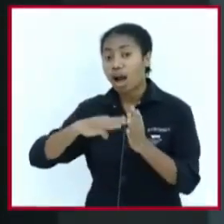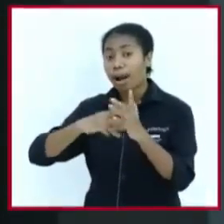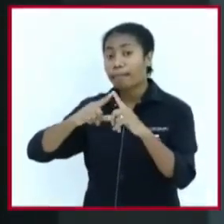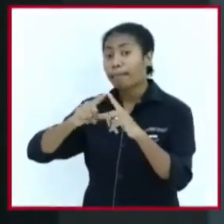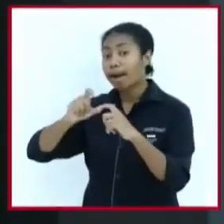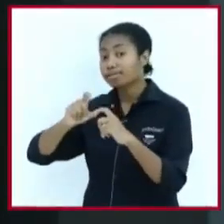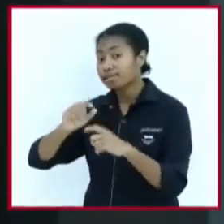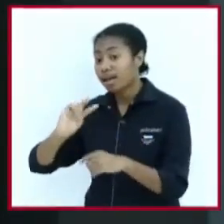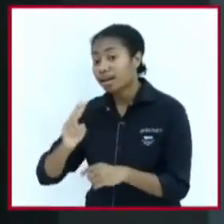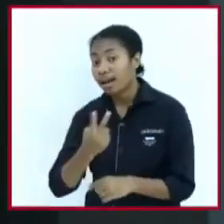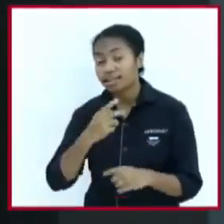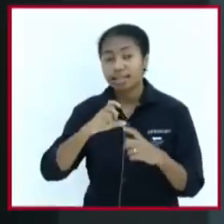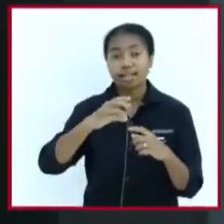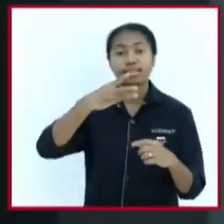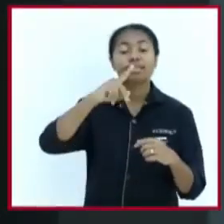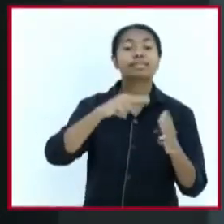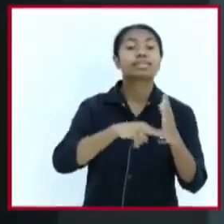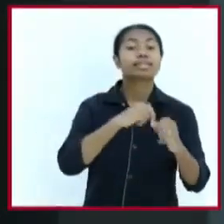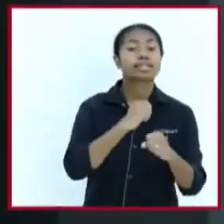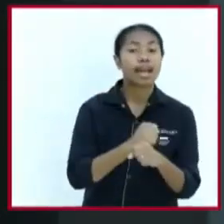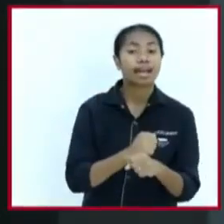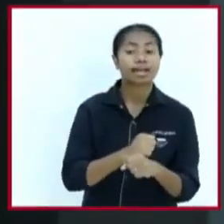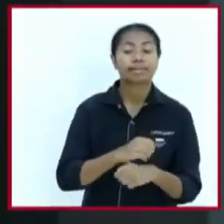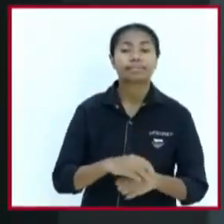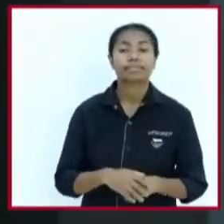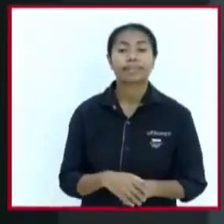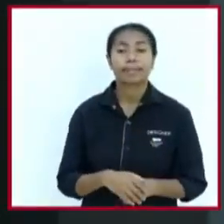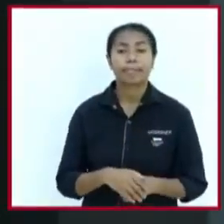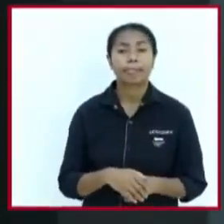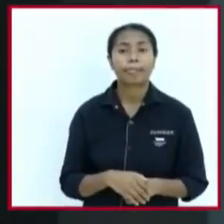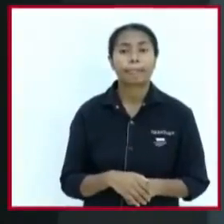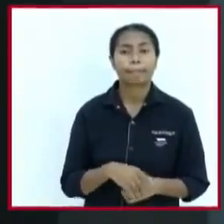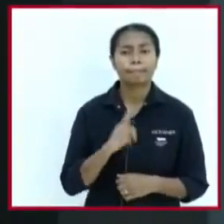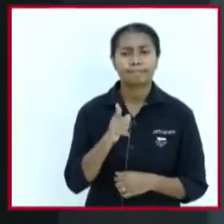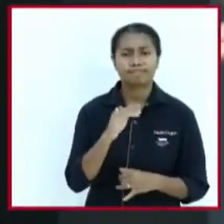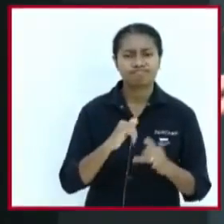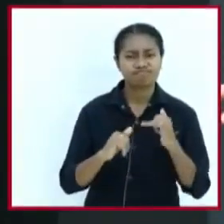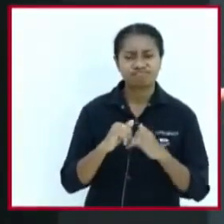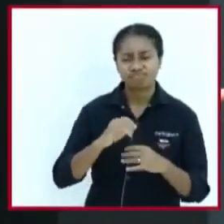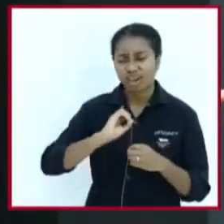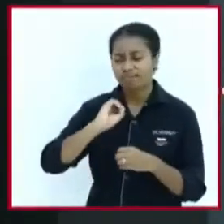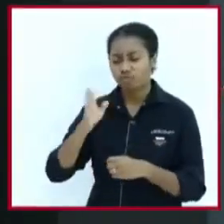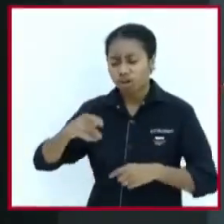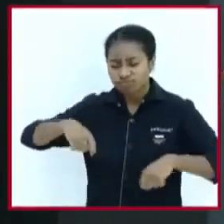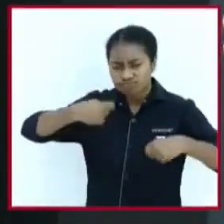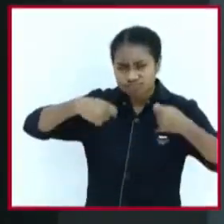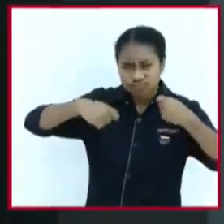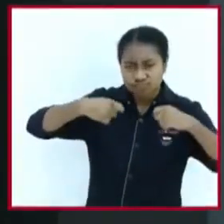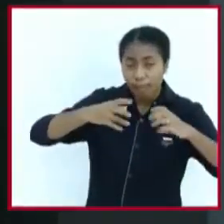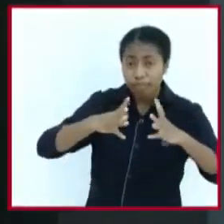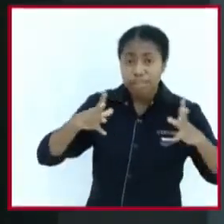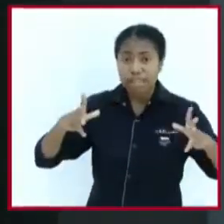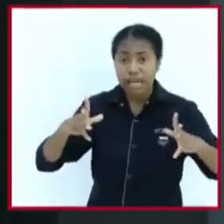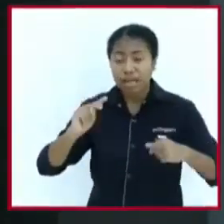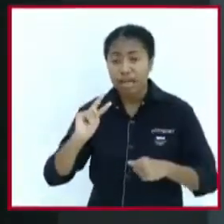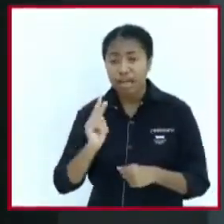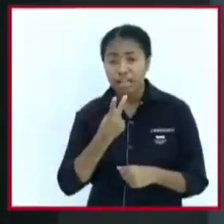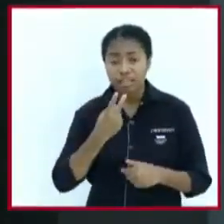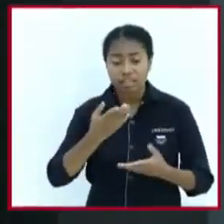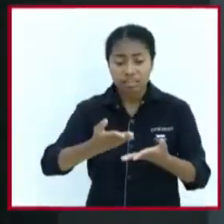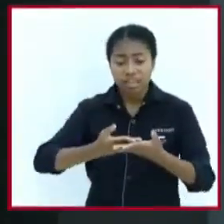seng Hai itu sama dengan membuang makanan lezat dan tidak kan